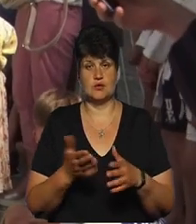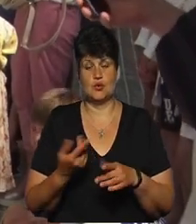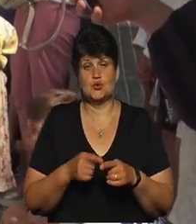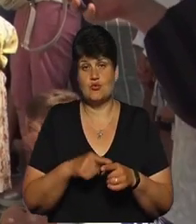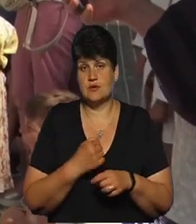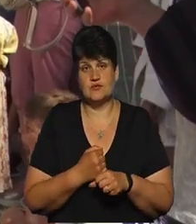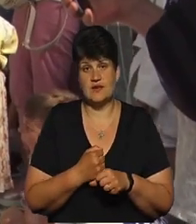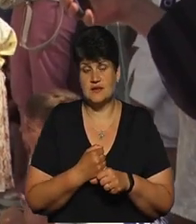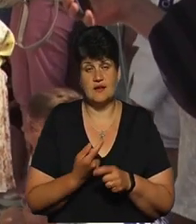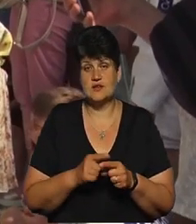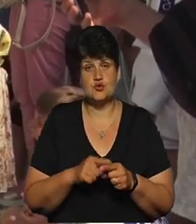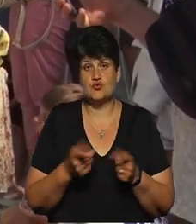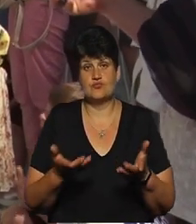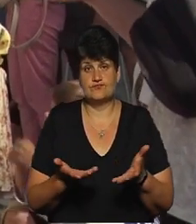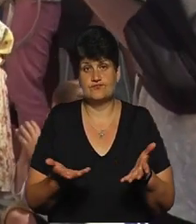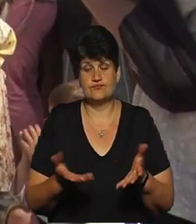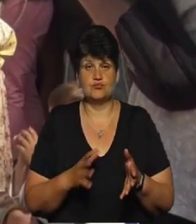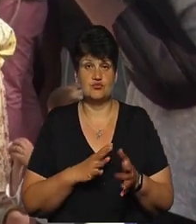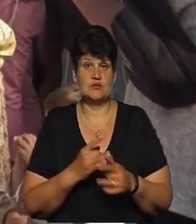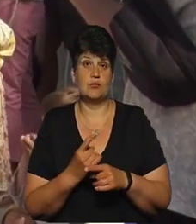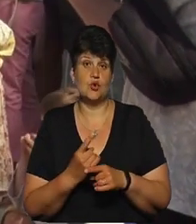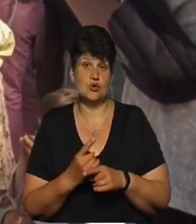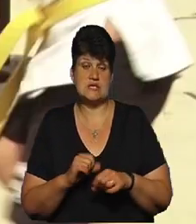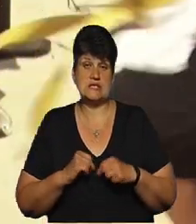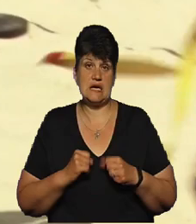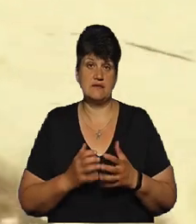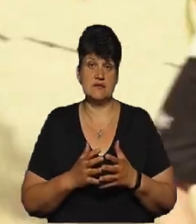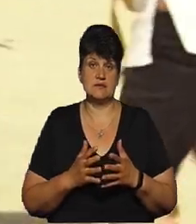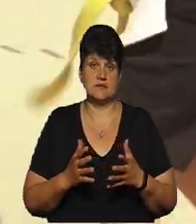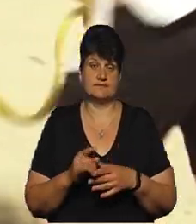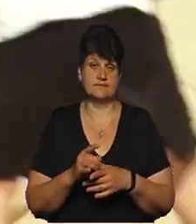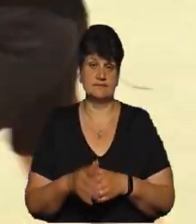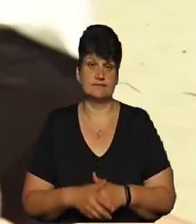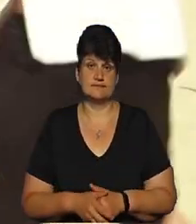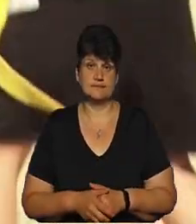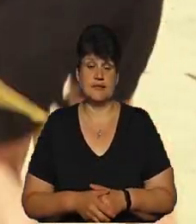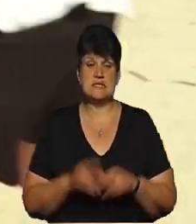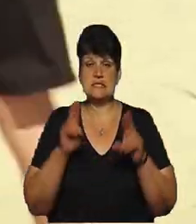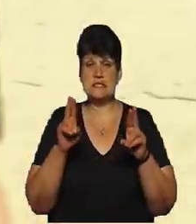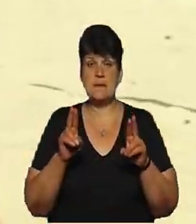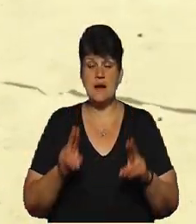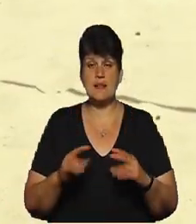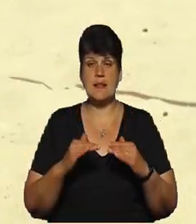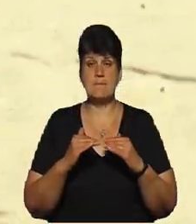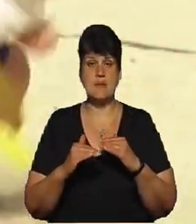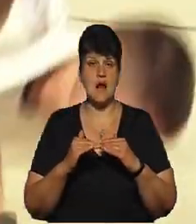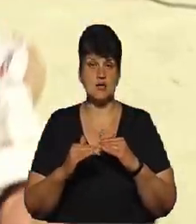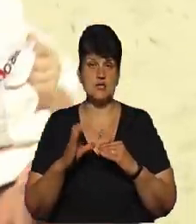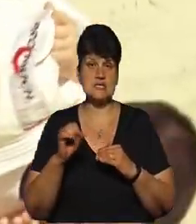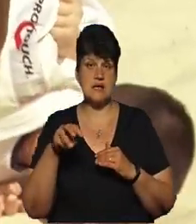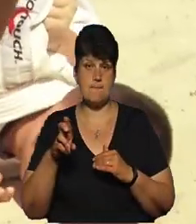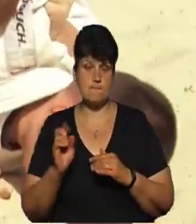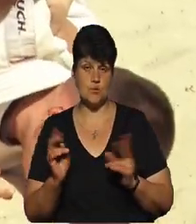партер був заборонений, тому старався більше на захватах обманювати. За правилами пляжного самбо поєдинок триває